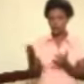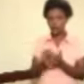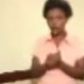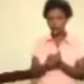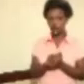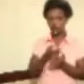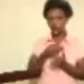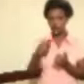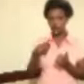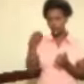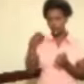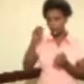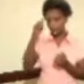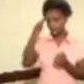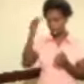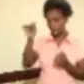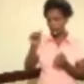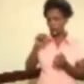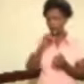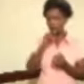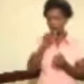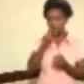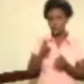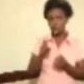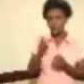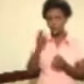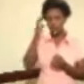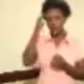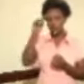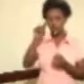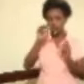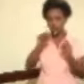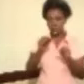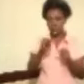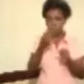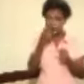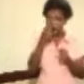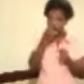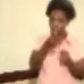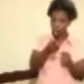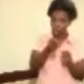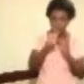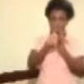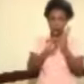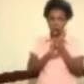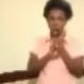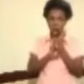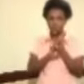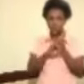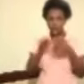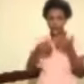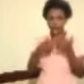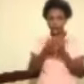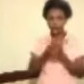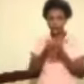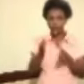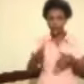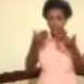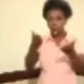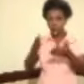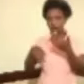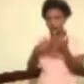nous-mêmes, en Haïti, nous n'avons pas les moyens pour nous envisager un État-providence, c'est-à-dire État qui baille